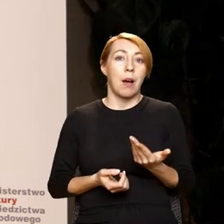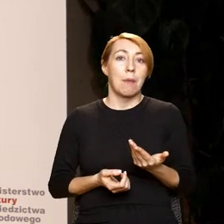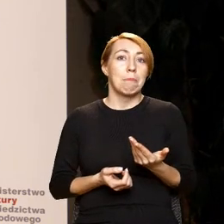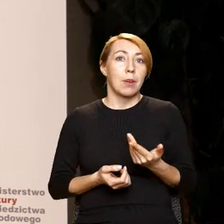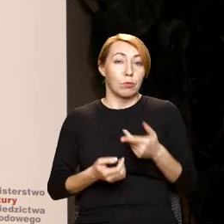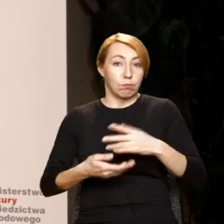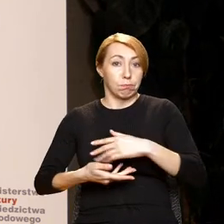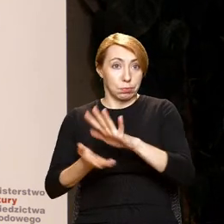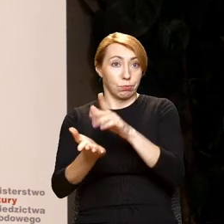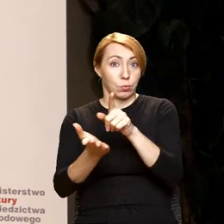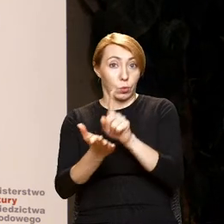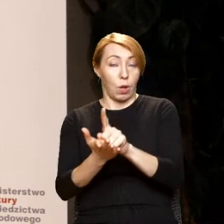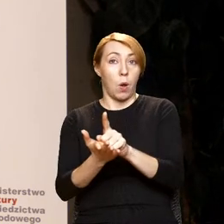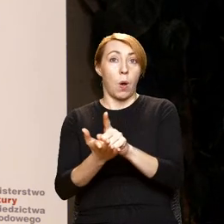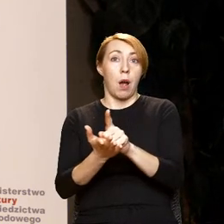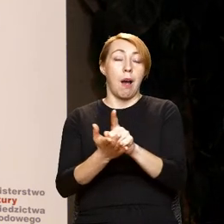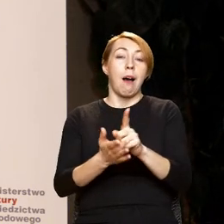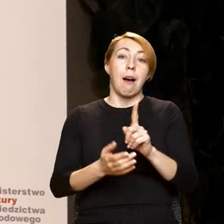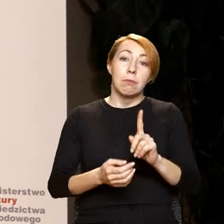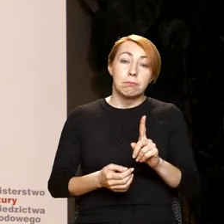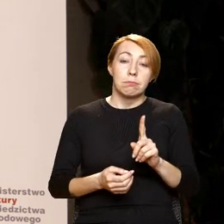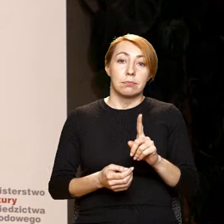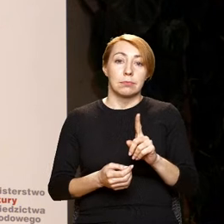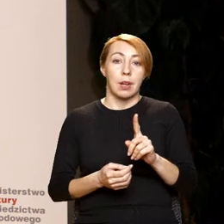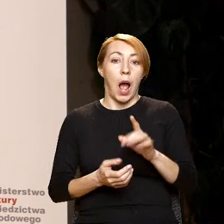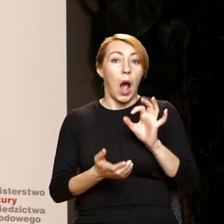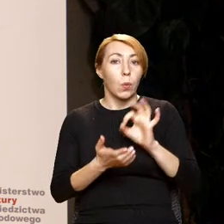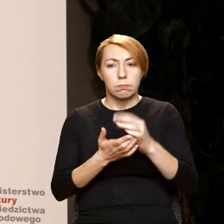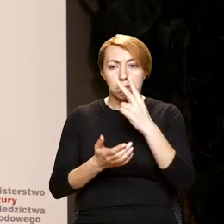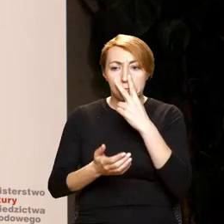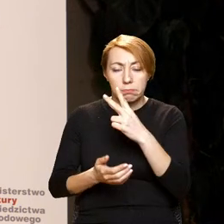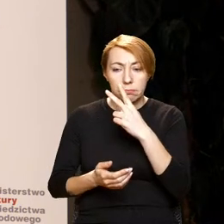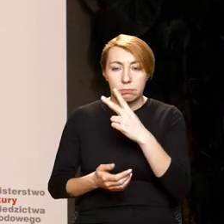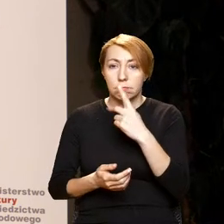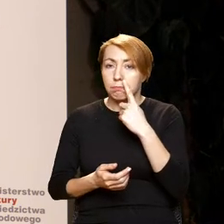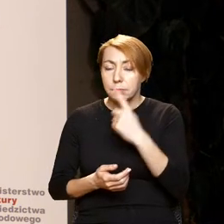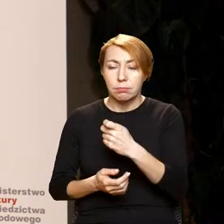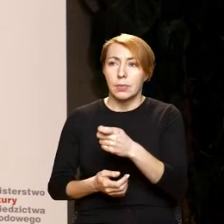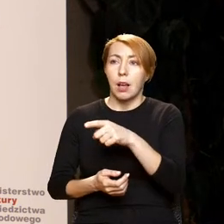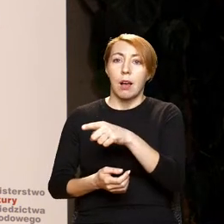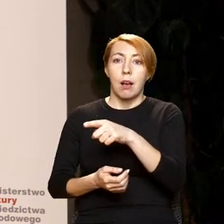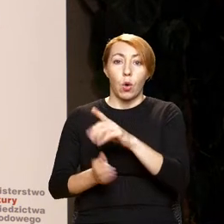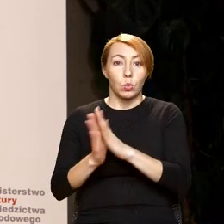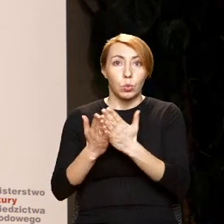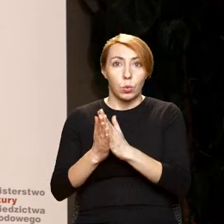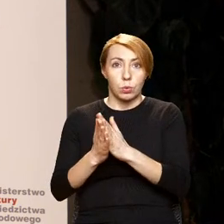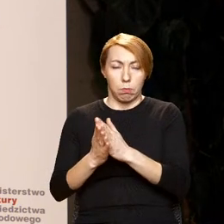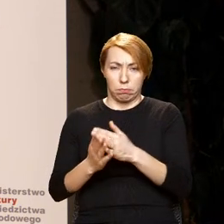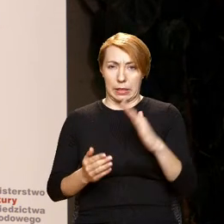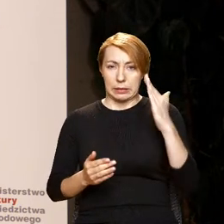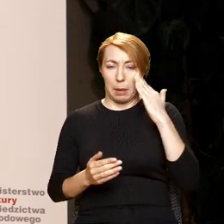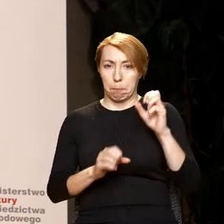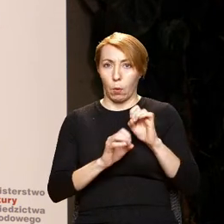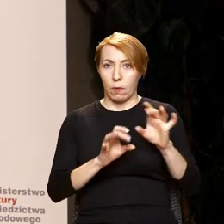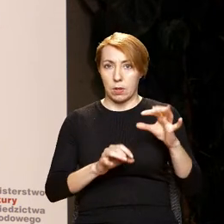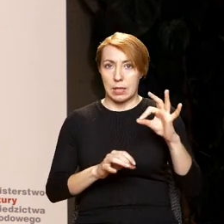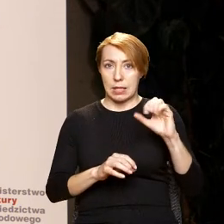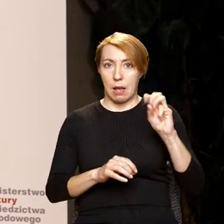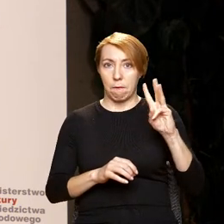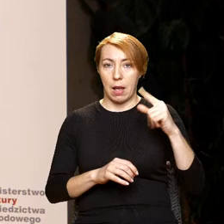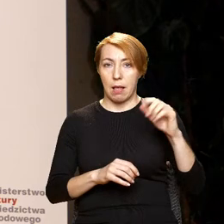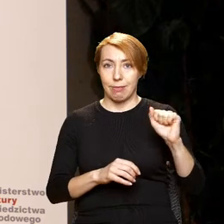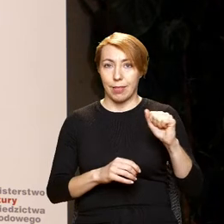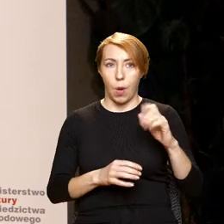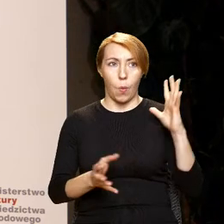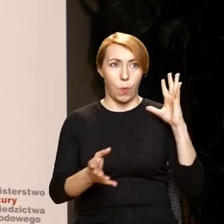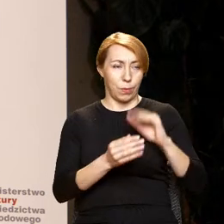o tym wydaniu. Jednak jak tylko zobaczyłam tę książkę i wiedziałam, znam profesora Sawadę